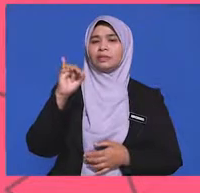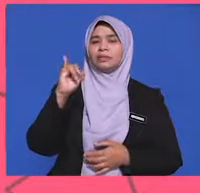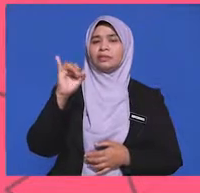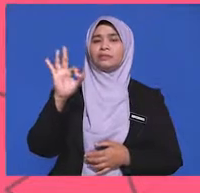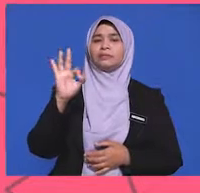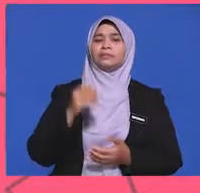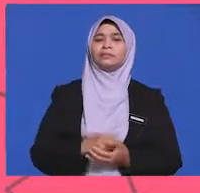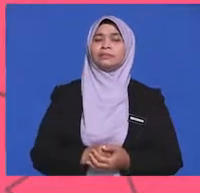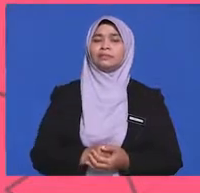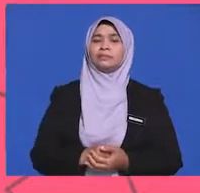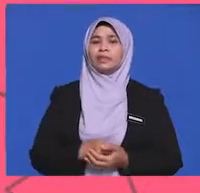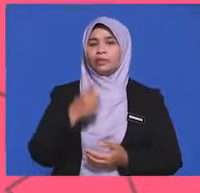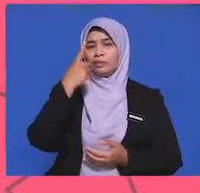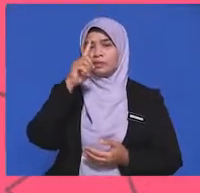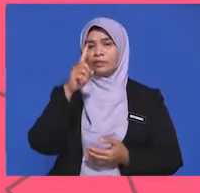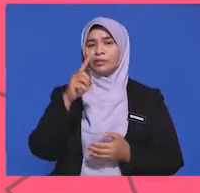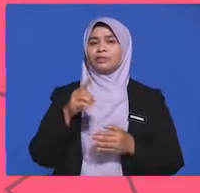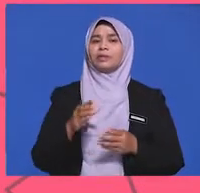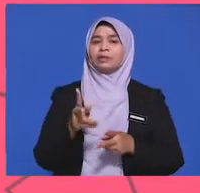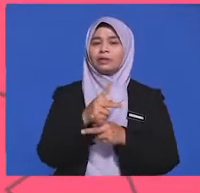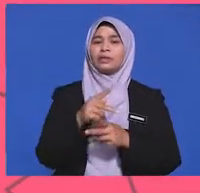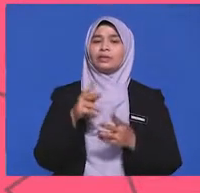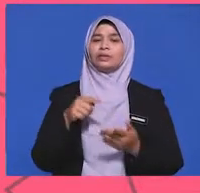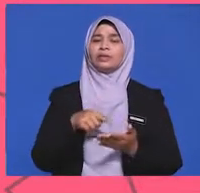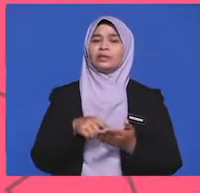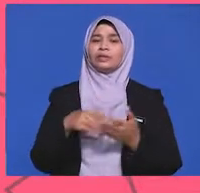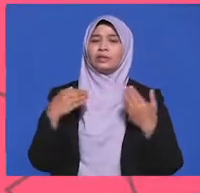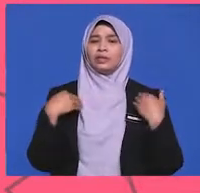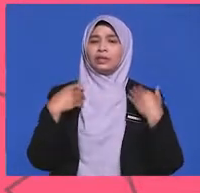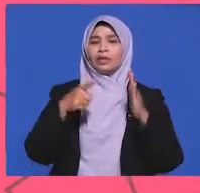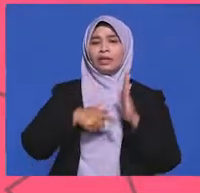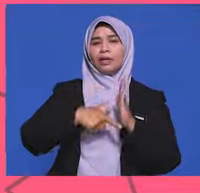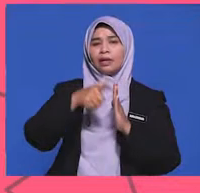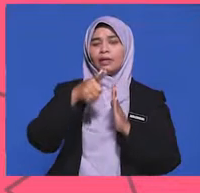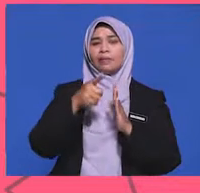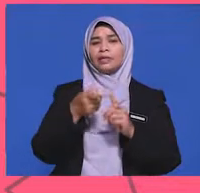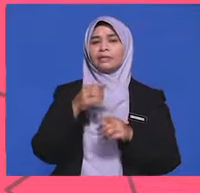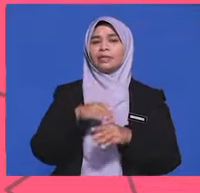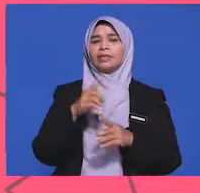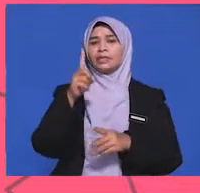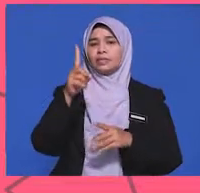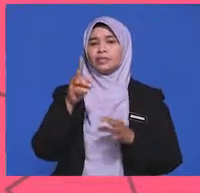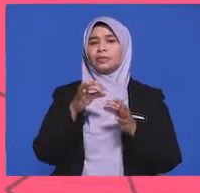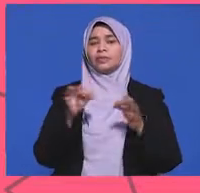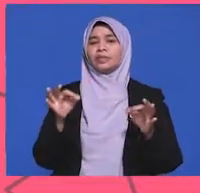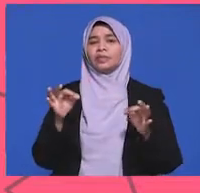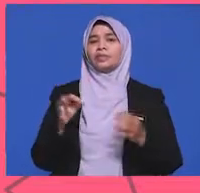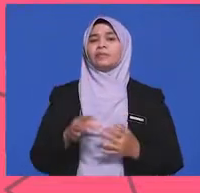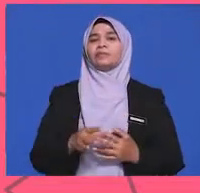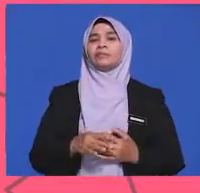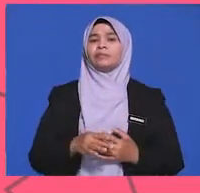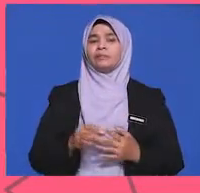else if. Bagi struktur kawalan ini, terdapat lebih daripada satu pilihan